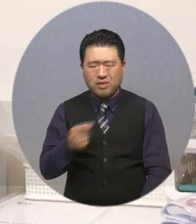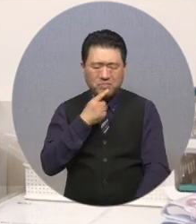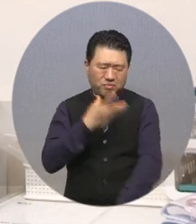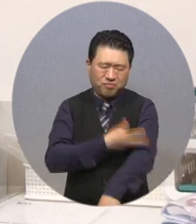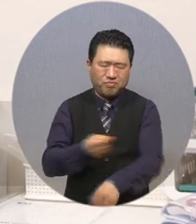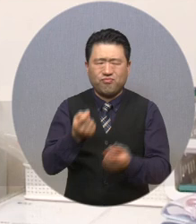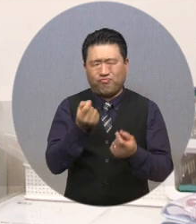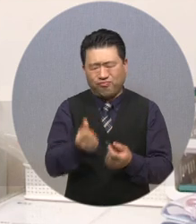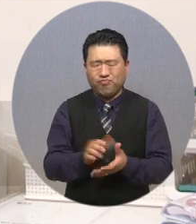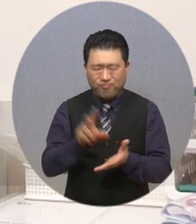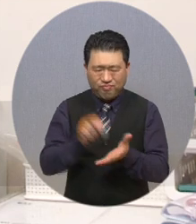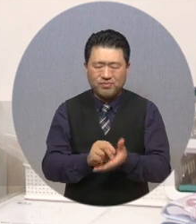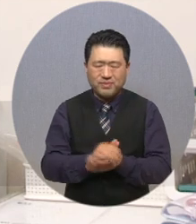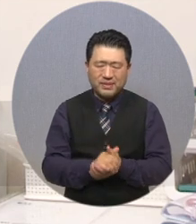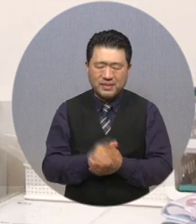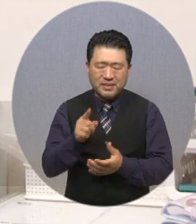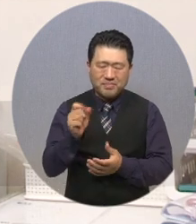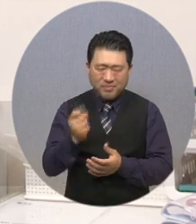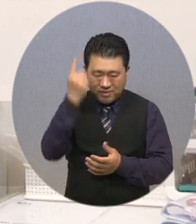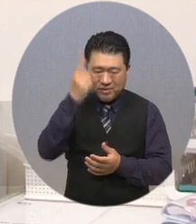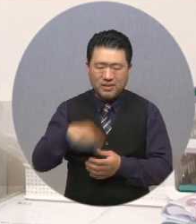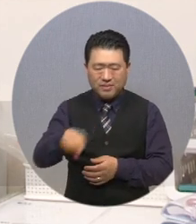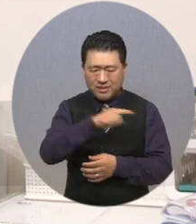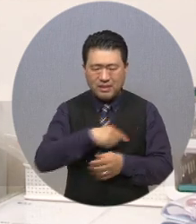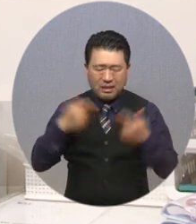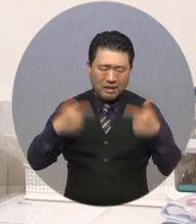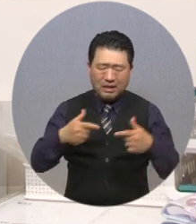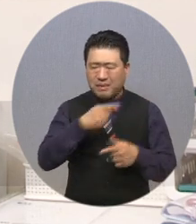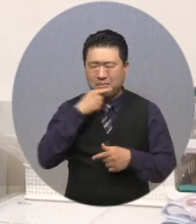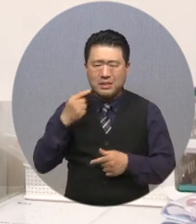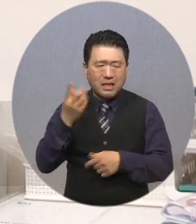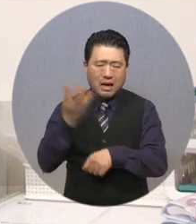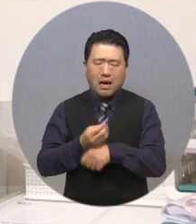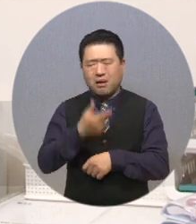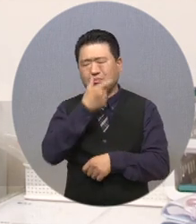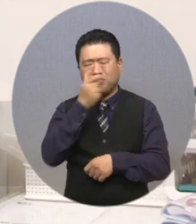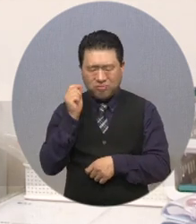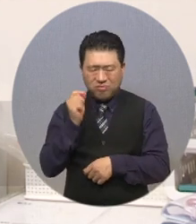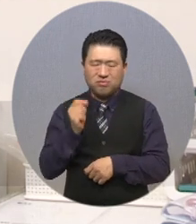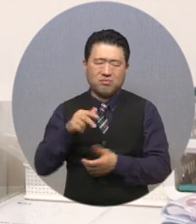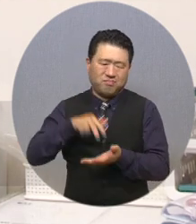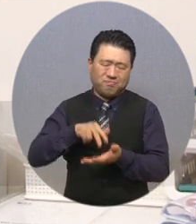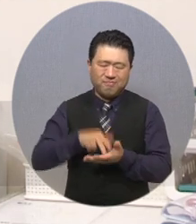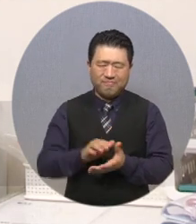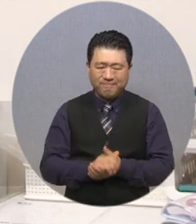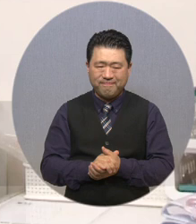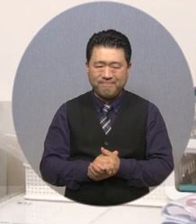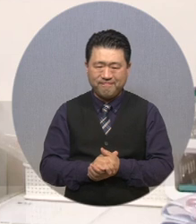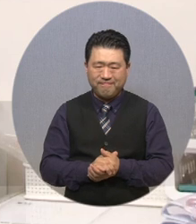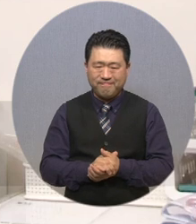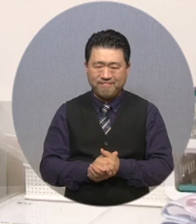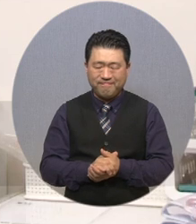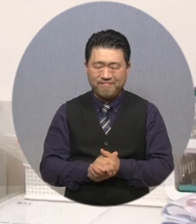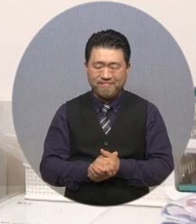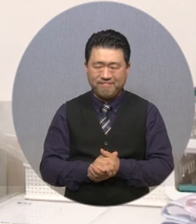있는 상황입니다. 그렇기 때문에 저희는 늘 혈액이 부족한 상황 속에 있다고 생각하시면 될것 같습니다.